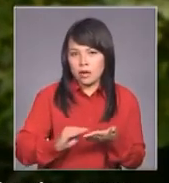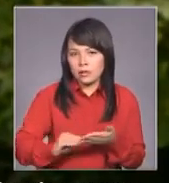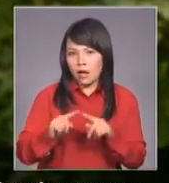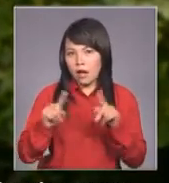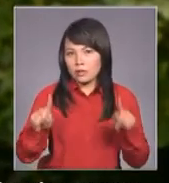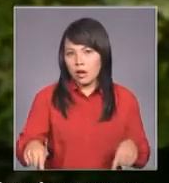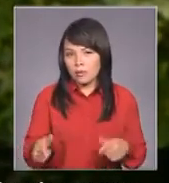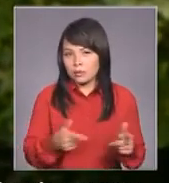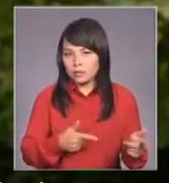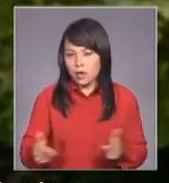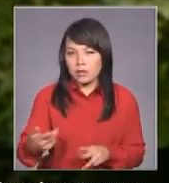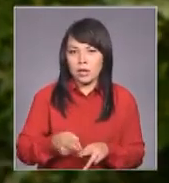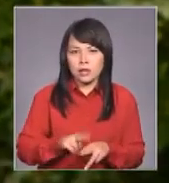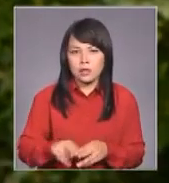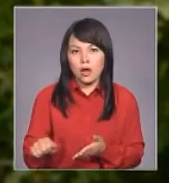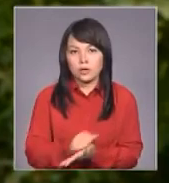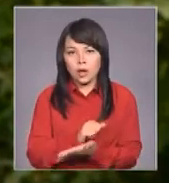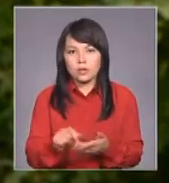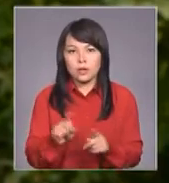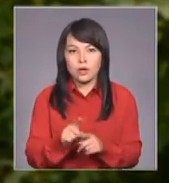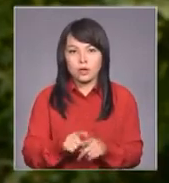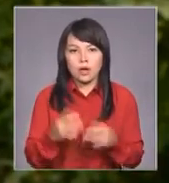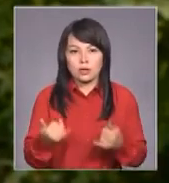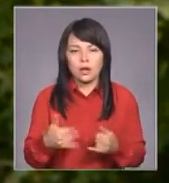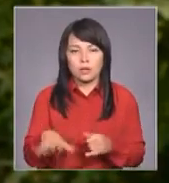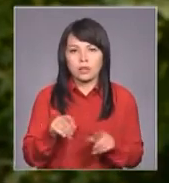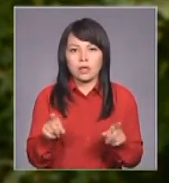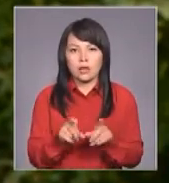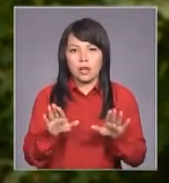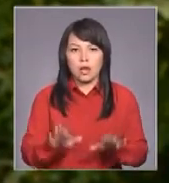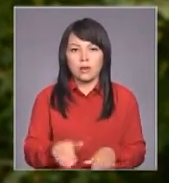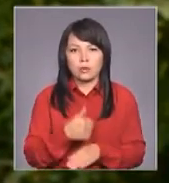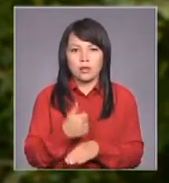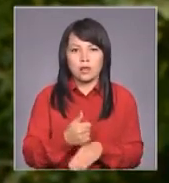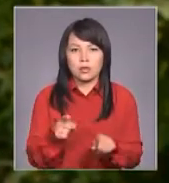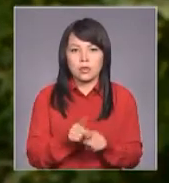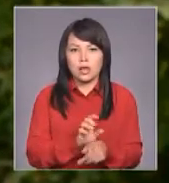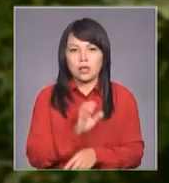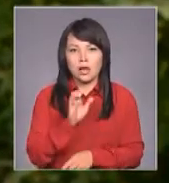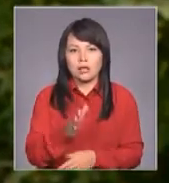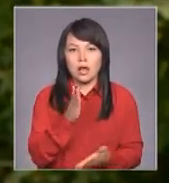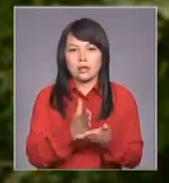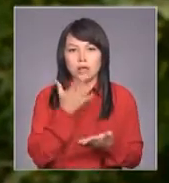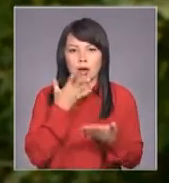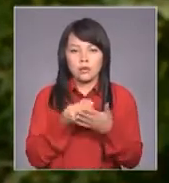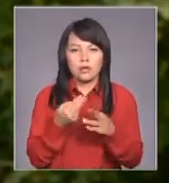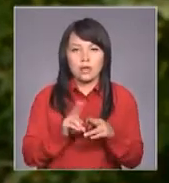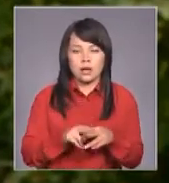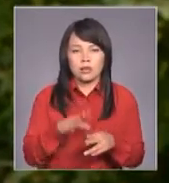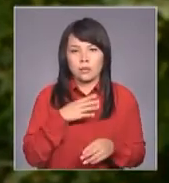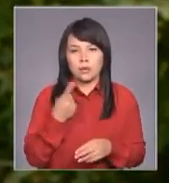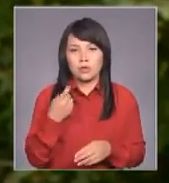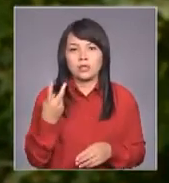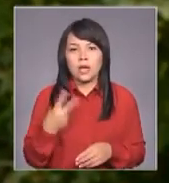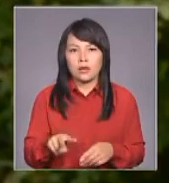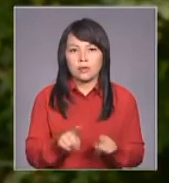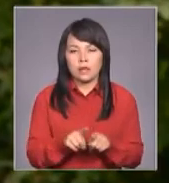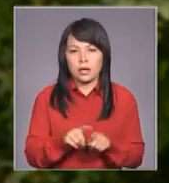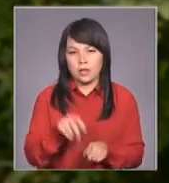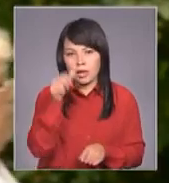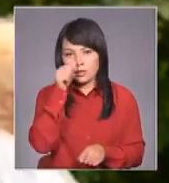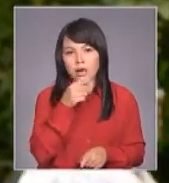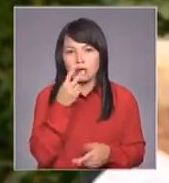уақытта барлық құжаттар сауда орталығының әкімшілігіне қол қою үшін жолданды. Содан кейін 120 айлық есептік көрсеткіш